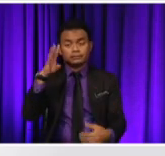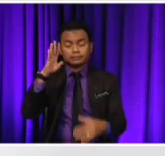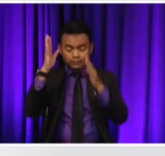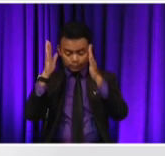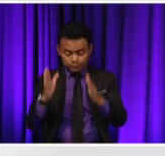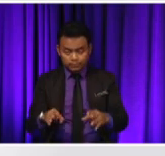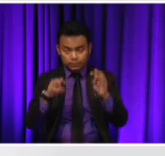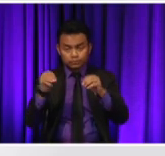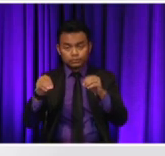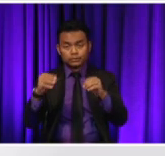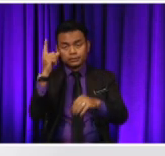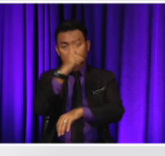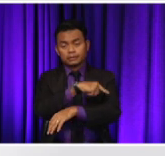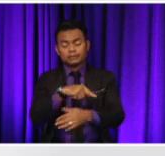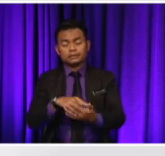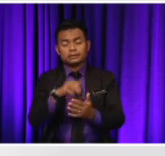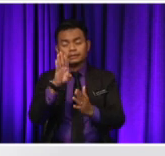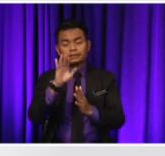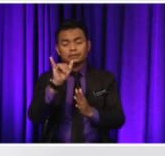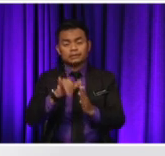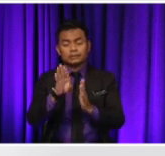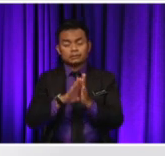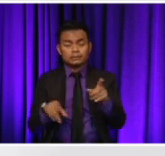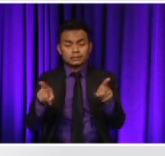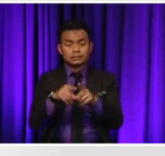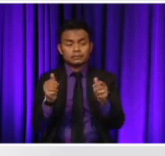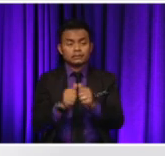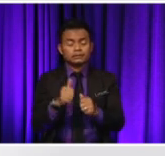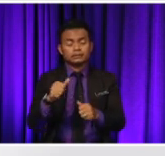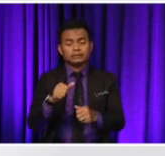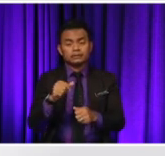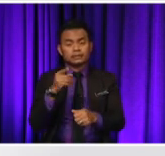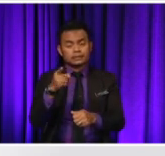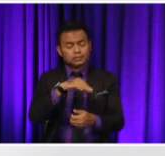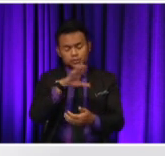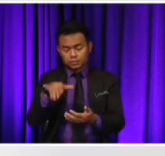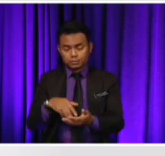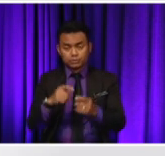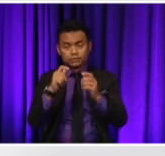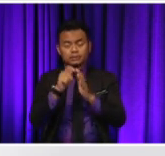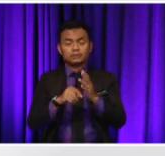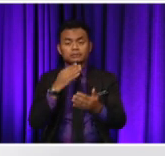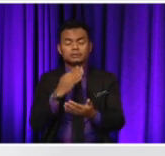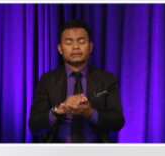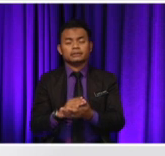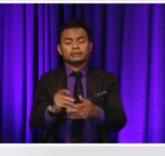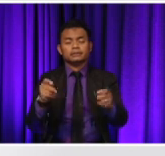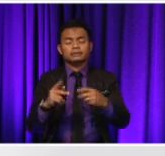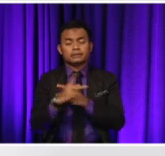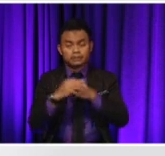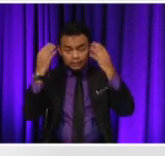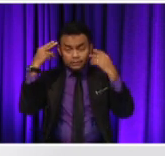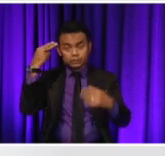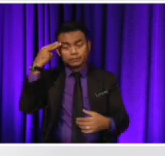Adlina damina dan juga Nurul bazilah anda semua terbaik itu juga murid-muri yang menonton di rumah Terima kasih